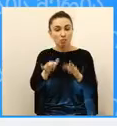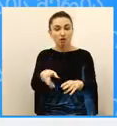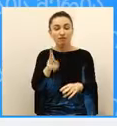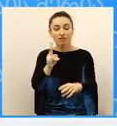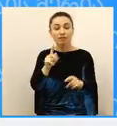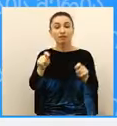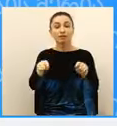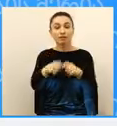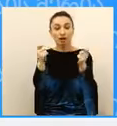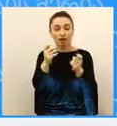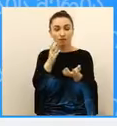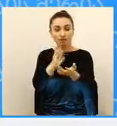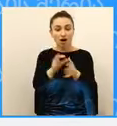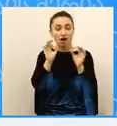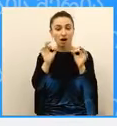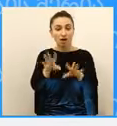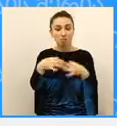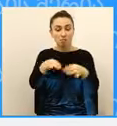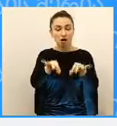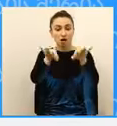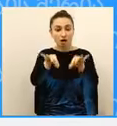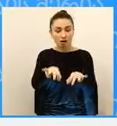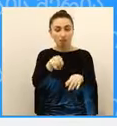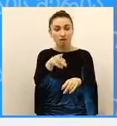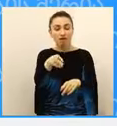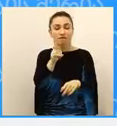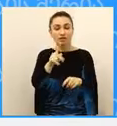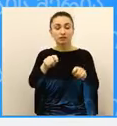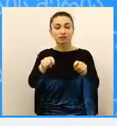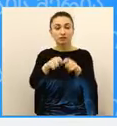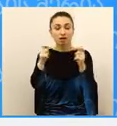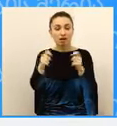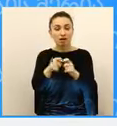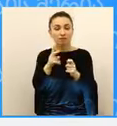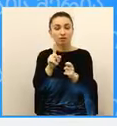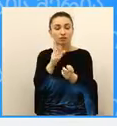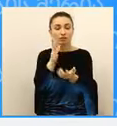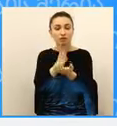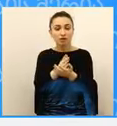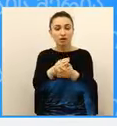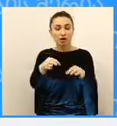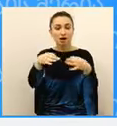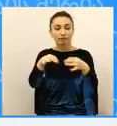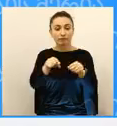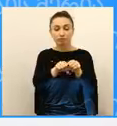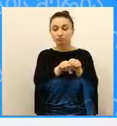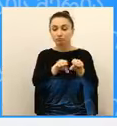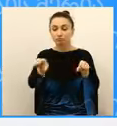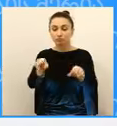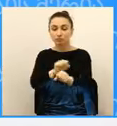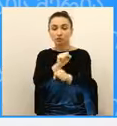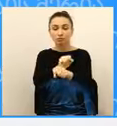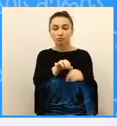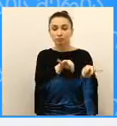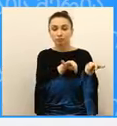ვინც დაარღვევს არასწორ პარკირებაზე, ვინც დაარღვევს და ავტომობილები გაჩერებული